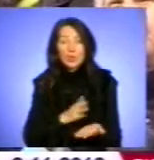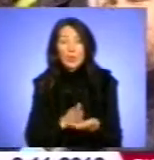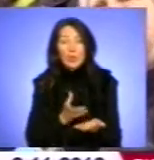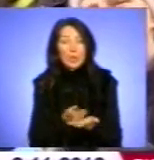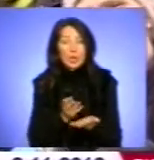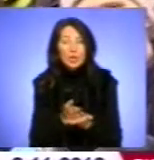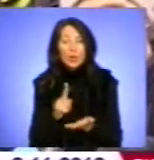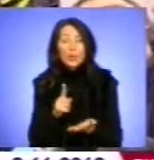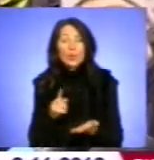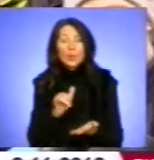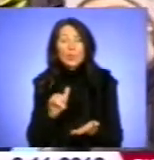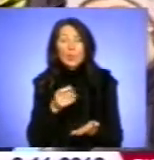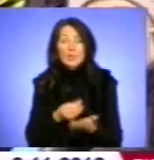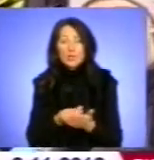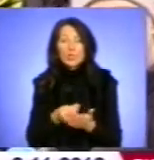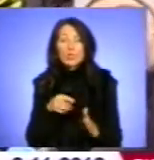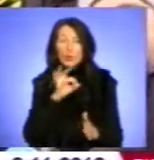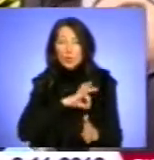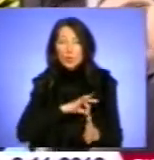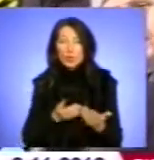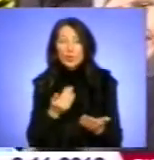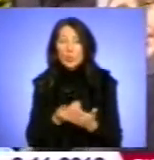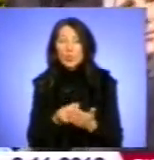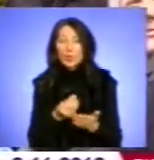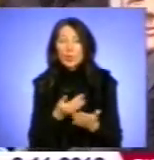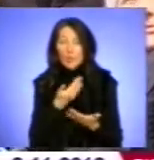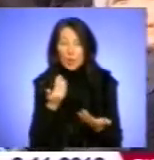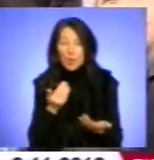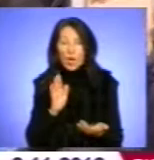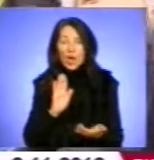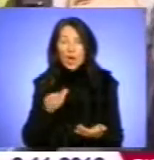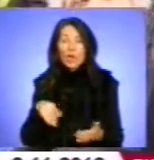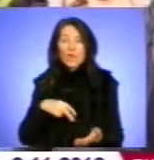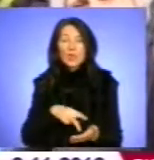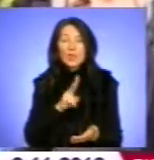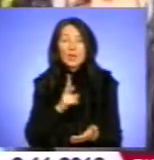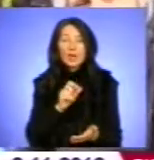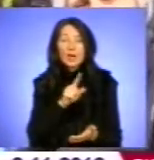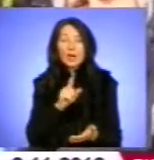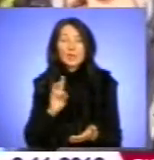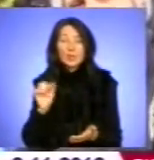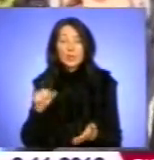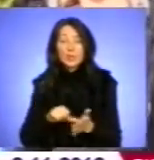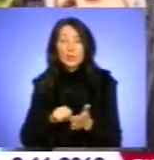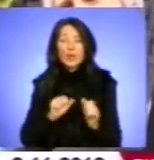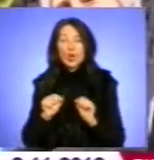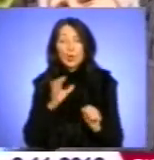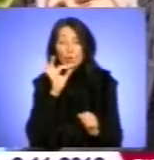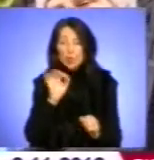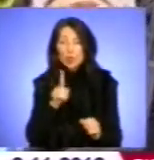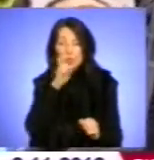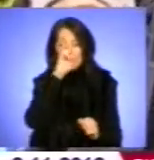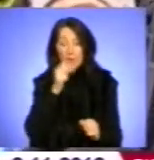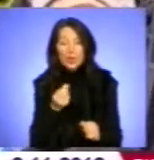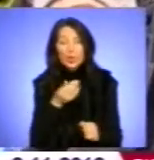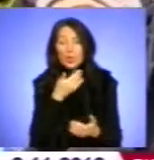якщо ці кошти використовують за іншим призначенням? Бо якщо коштів немає, нехай вийде казначей, нехай вийде уряд, представники уряду і скажуть, що в державі грошей немає,